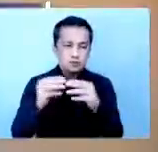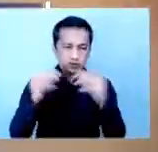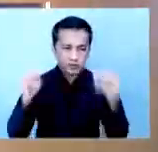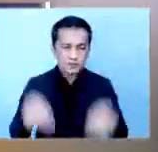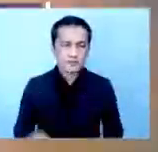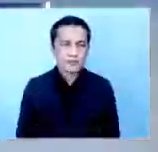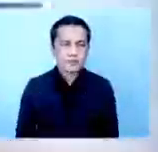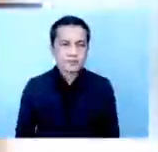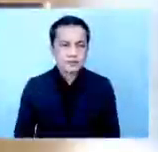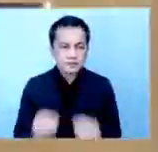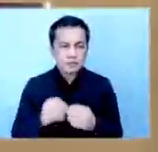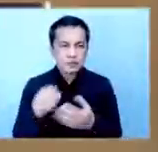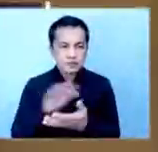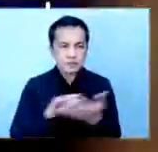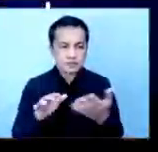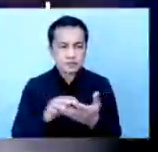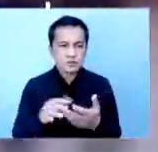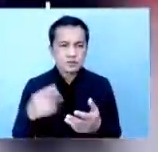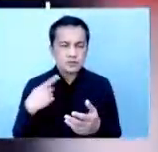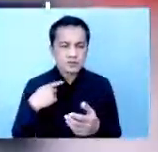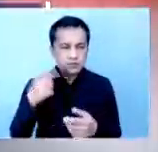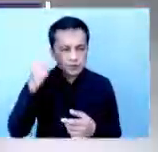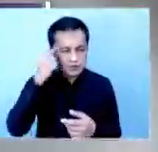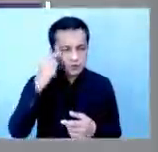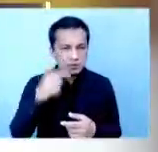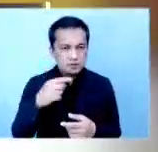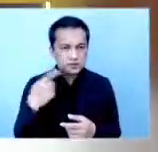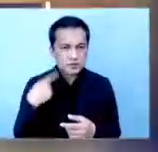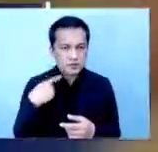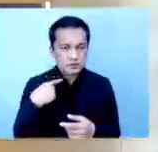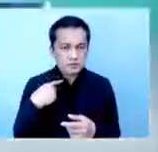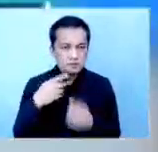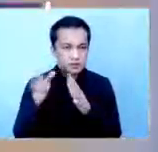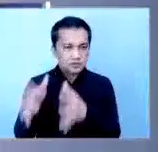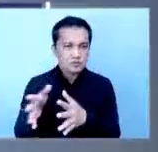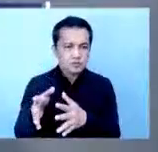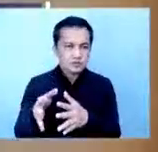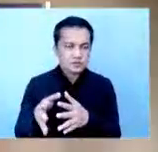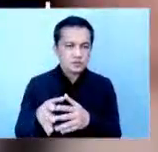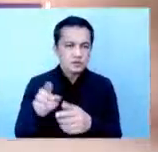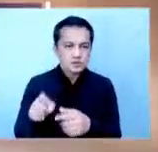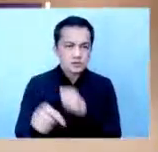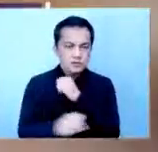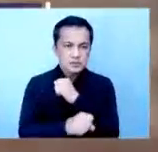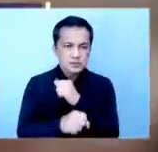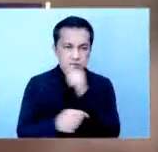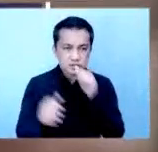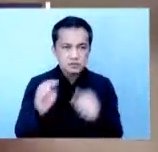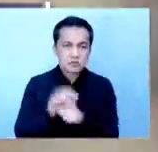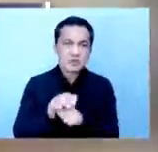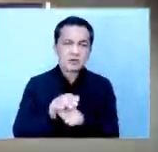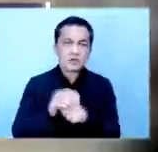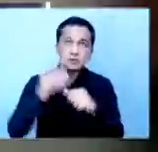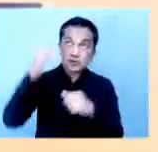pang nagkagulo nang may mag-akalang meron pang mga naiwang kawatang nagtatago sa kisame.